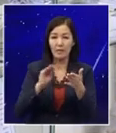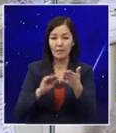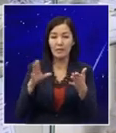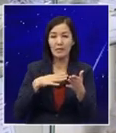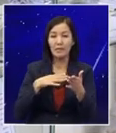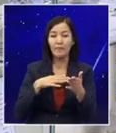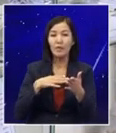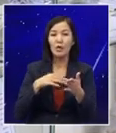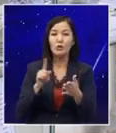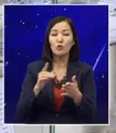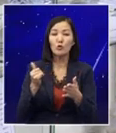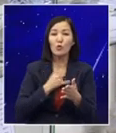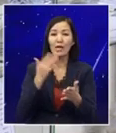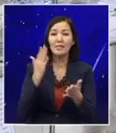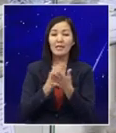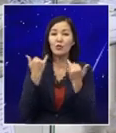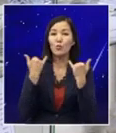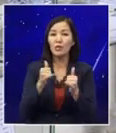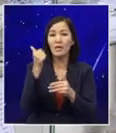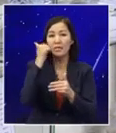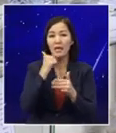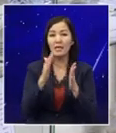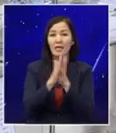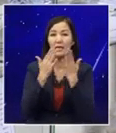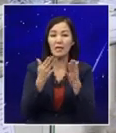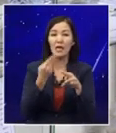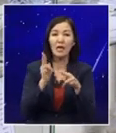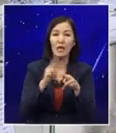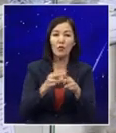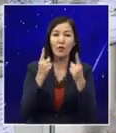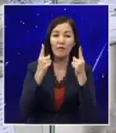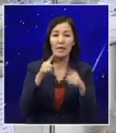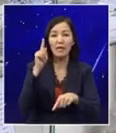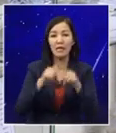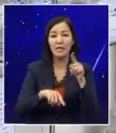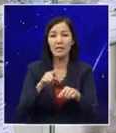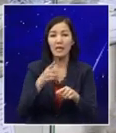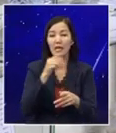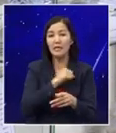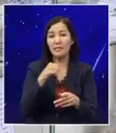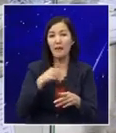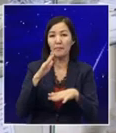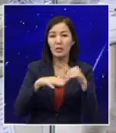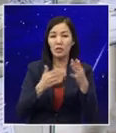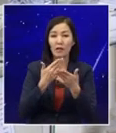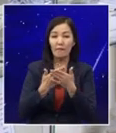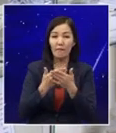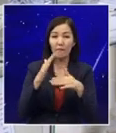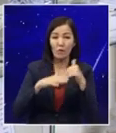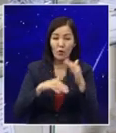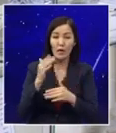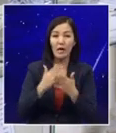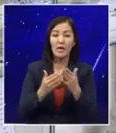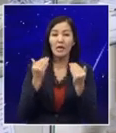Хотелось бы отметить, что у нас есть уникальные старинные книги, которые великий казахский поэт держал в руках. Мы очень рады, что они